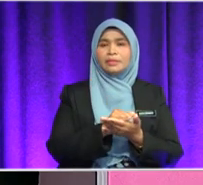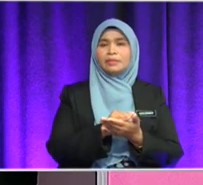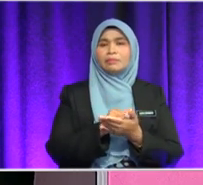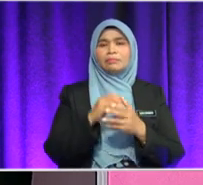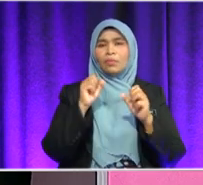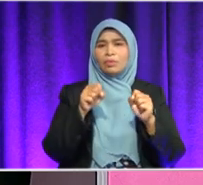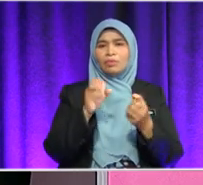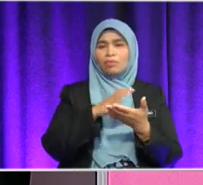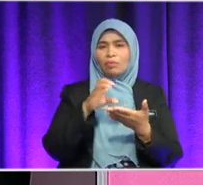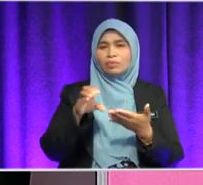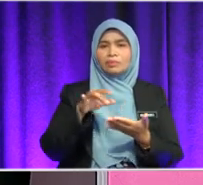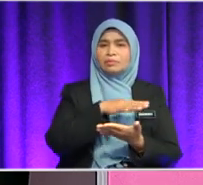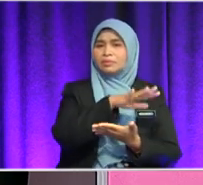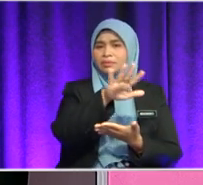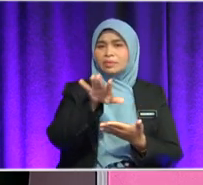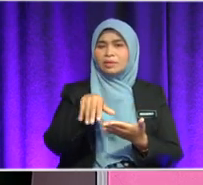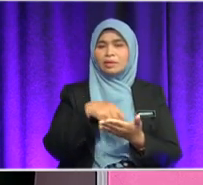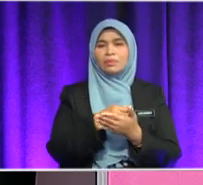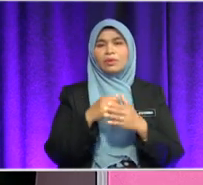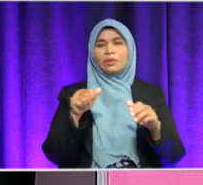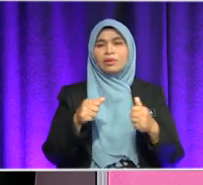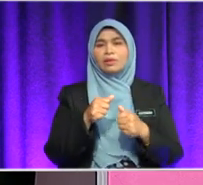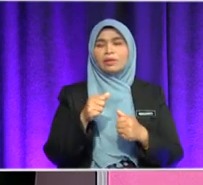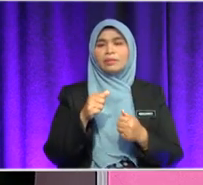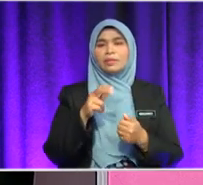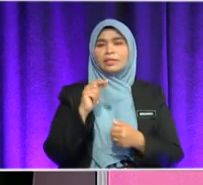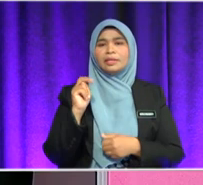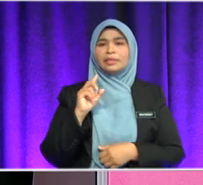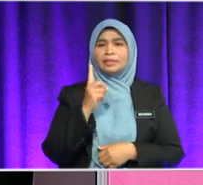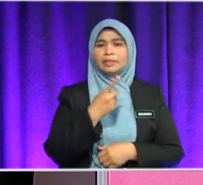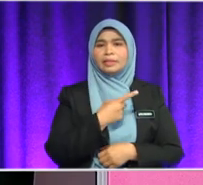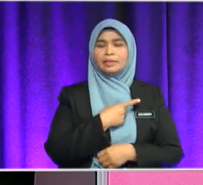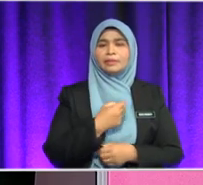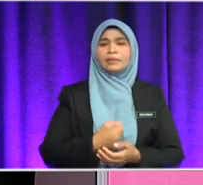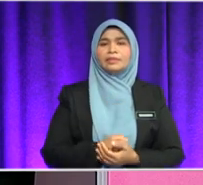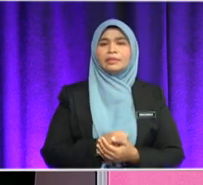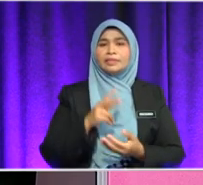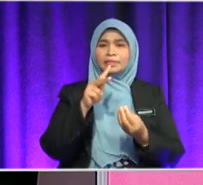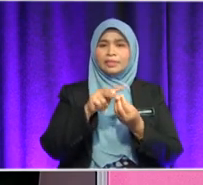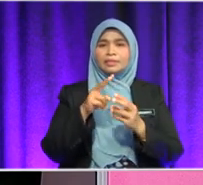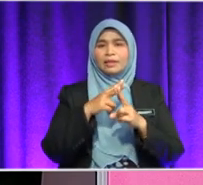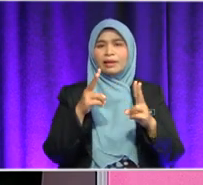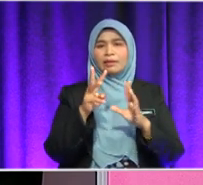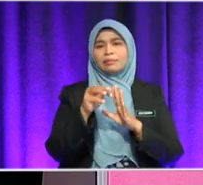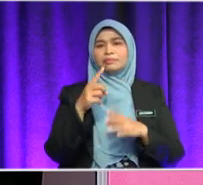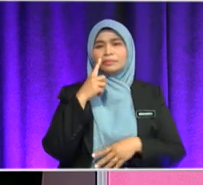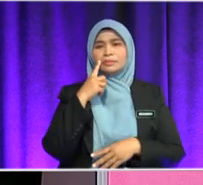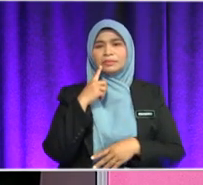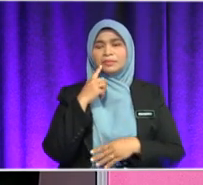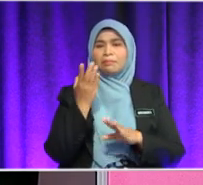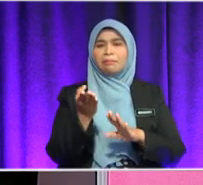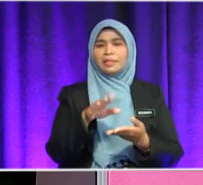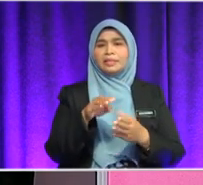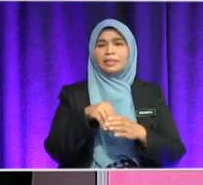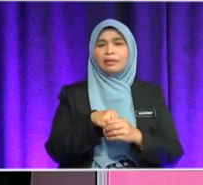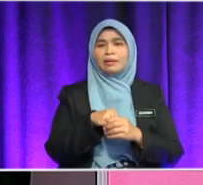salat kita puasa kita amati begitu Jadi kesannya sangat-sangat mendukung kita kan mati dalam keadaan